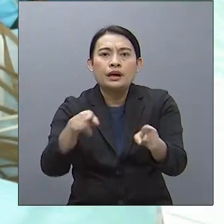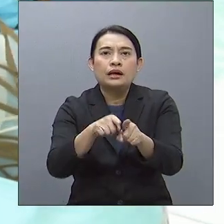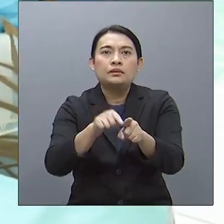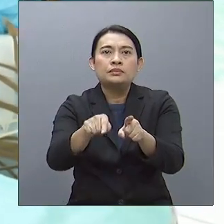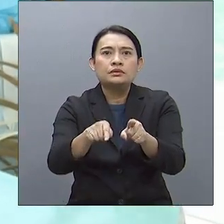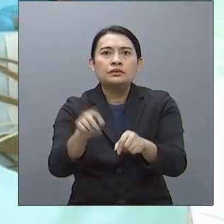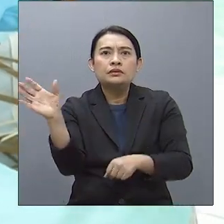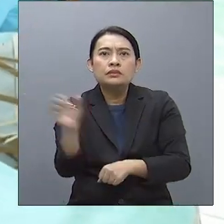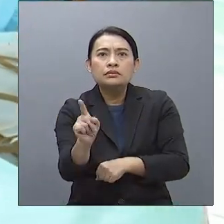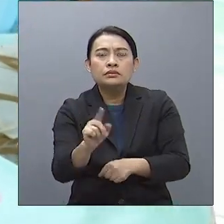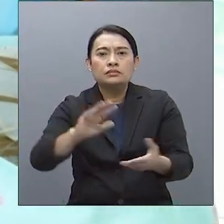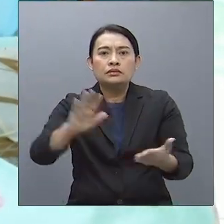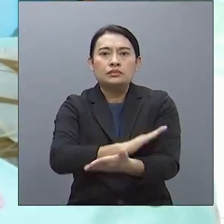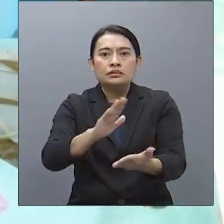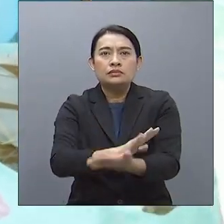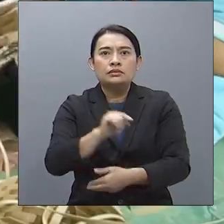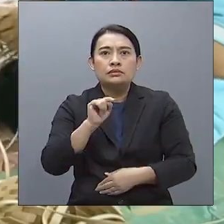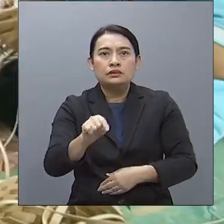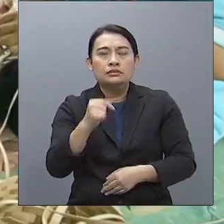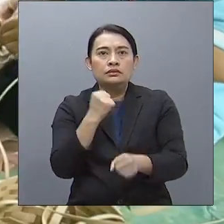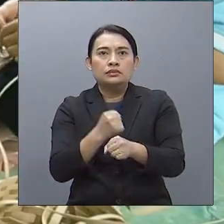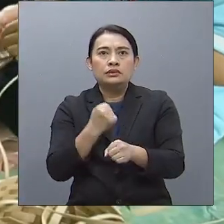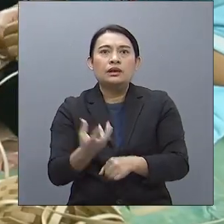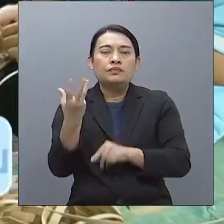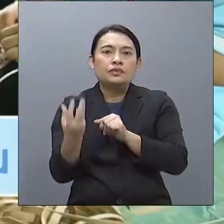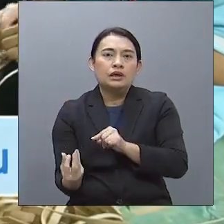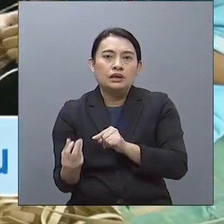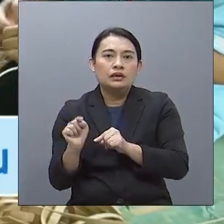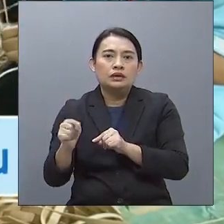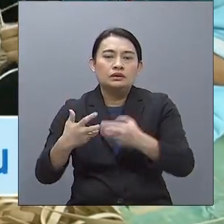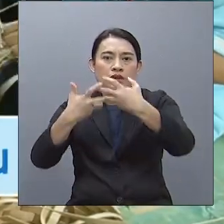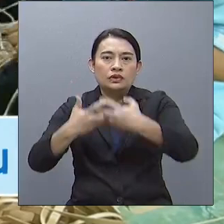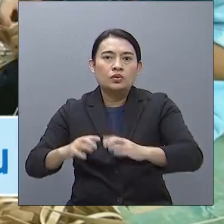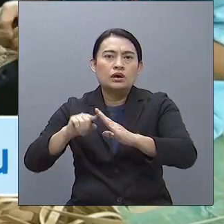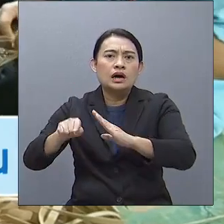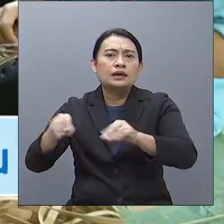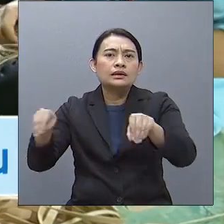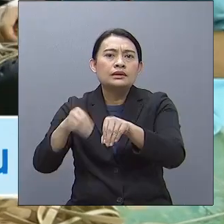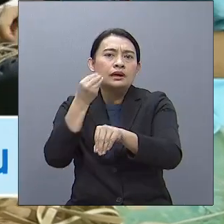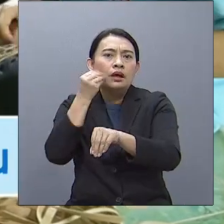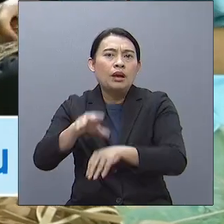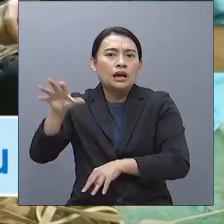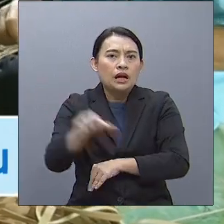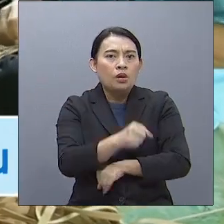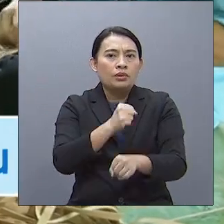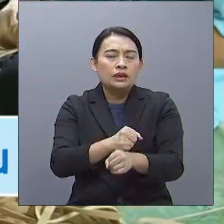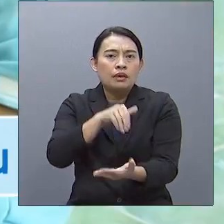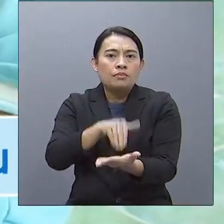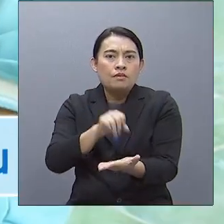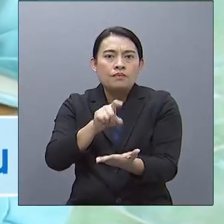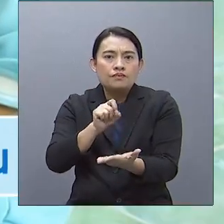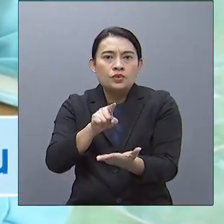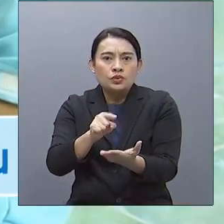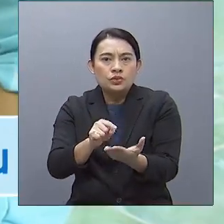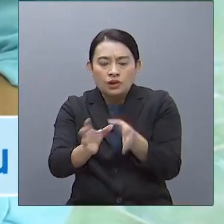ากเส้นเทปกระดาษครับเป็นเทปกระดาษที่เหลือใช้จากโรงงานใกล้ชุมชนที่นี่คือผลิตภัณฑ์จากศูนย์เรียนรู้หัตถกรรมจักสานและฝึกอ